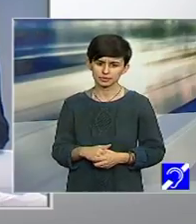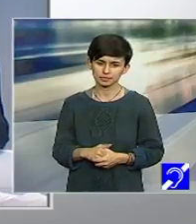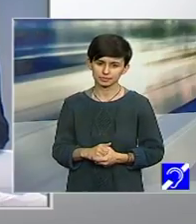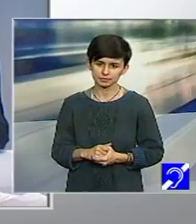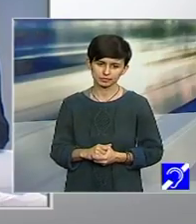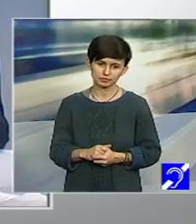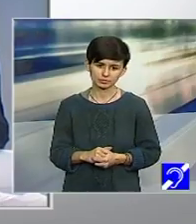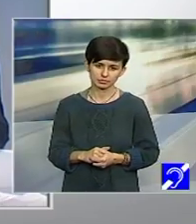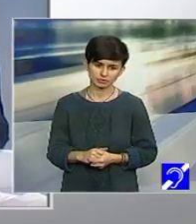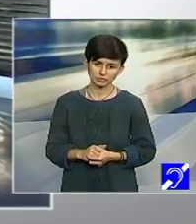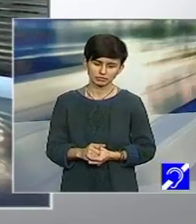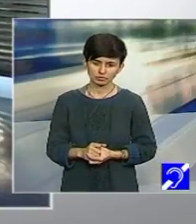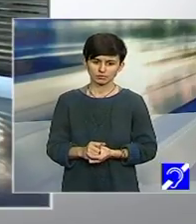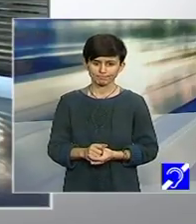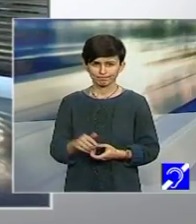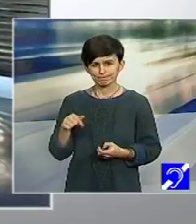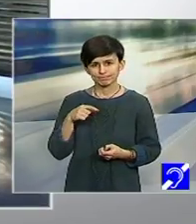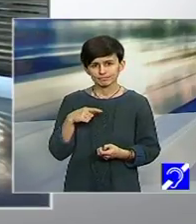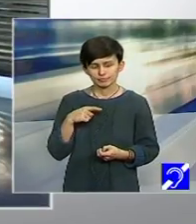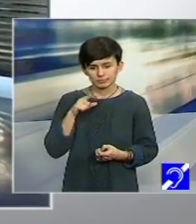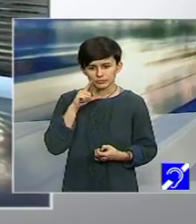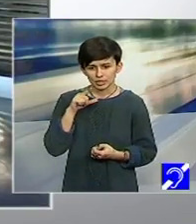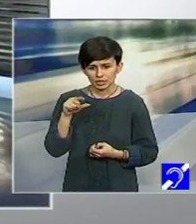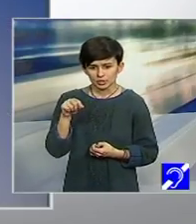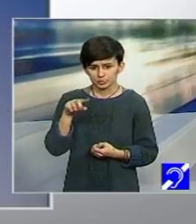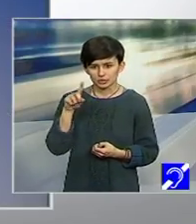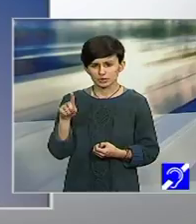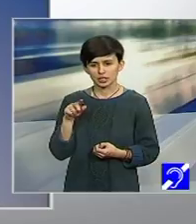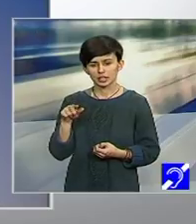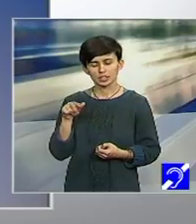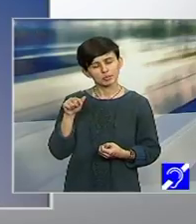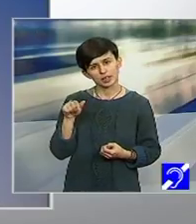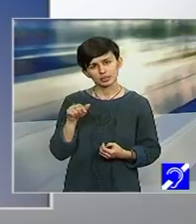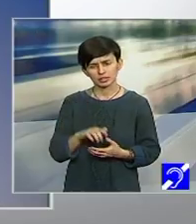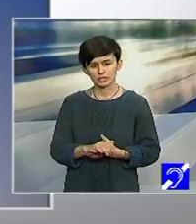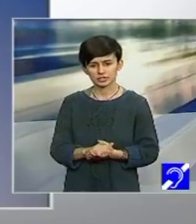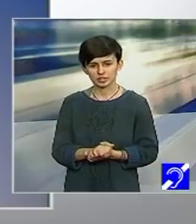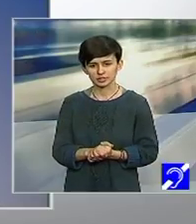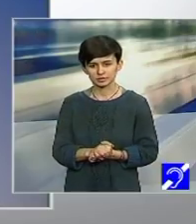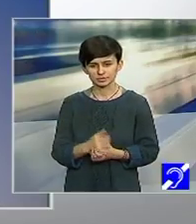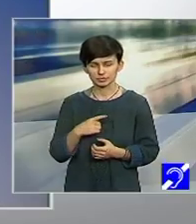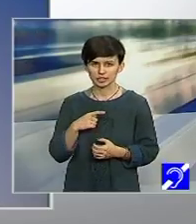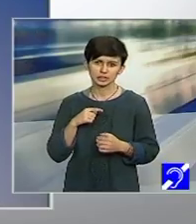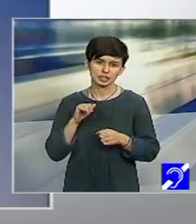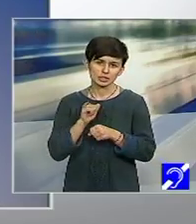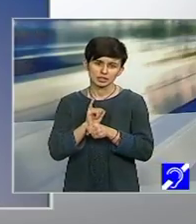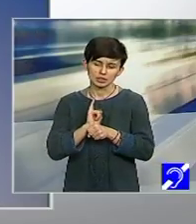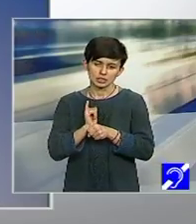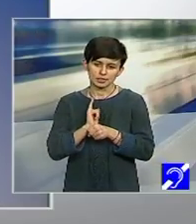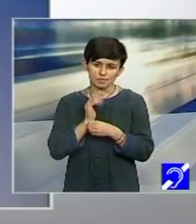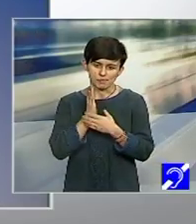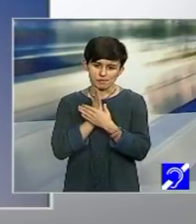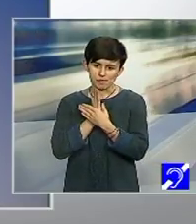Cam asta ar fi, pe scurt, răspunsul la întrebarea dumneavoastră. Sunteți directorul diviziei arhive